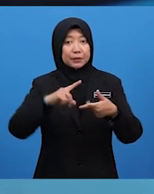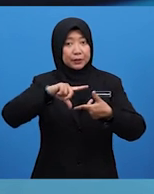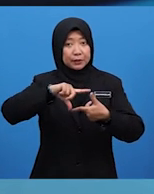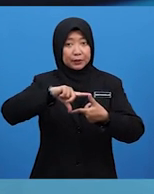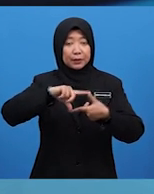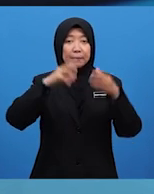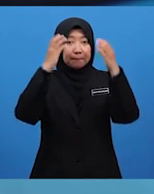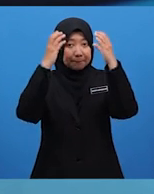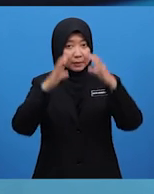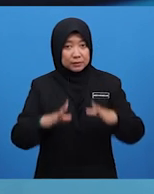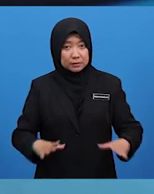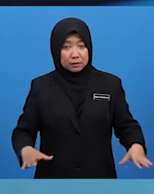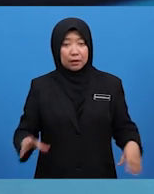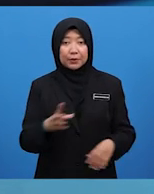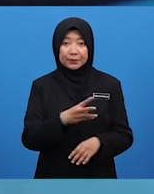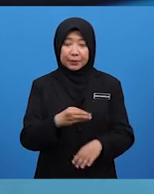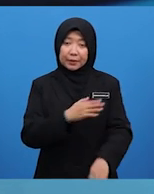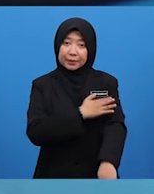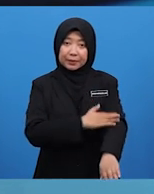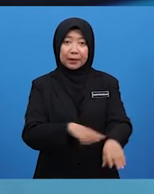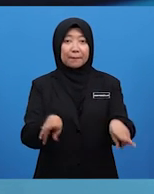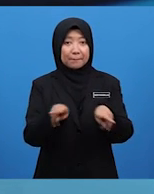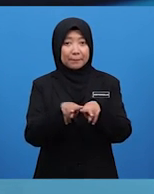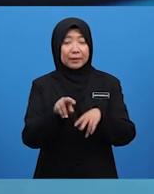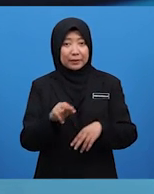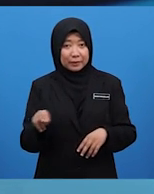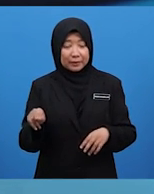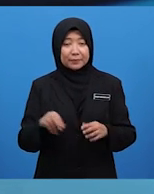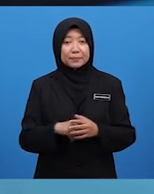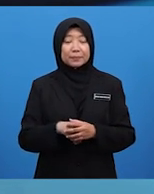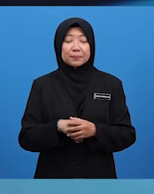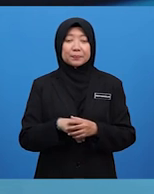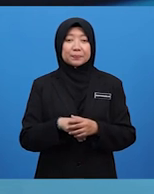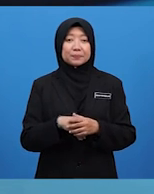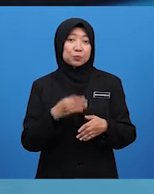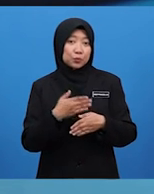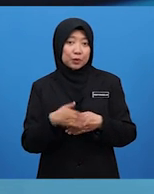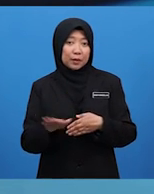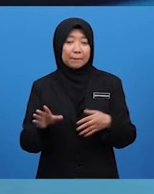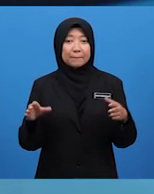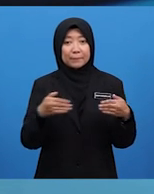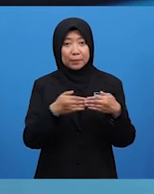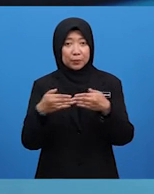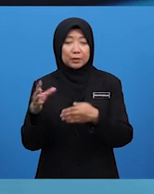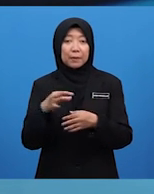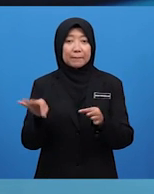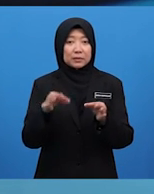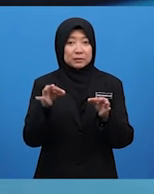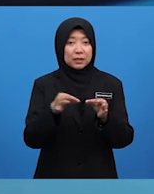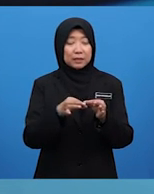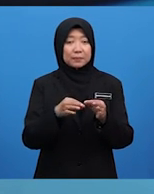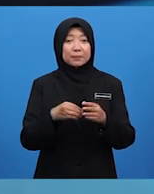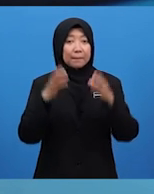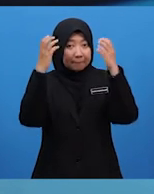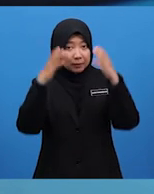kekek, pesak dan lengan padanan. Kemudian, mencantum dan menjahit pesak